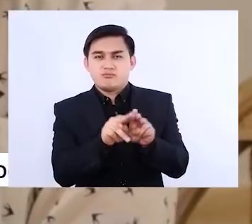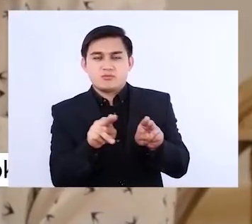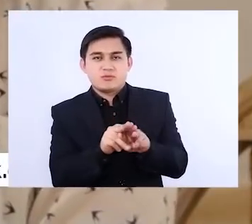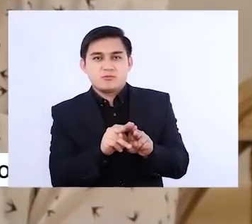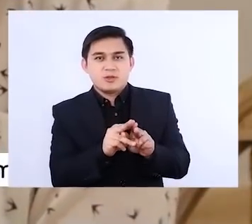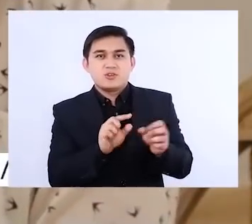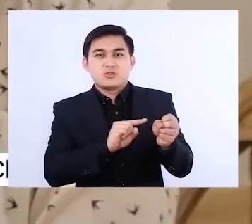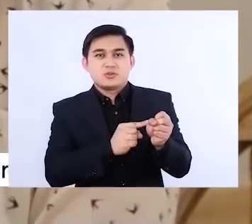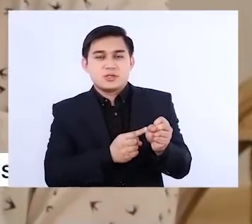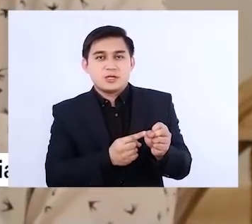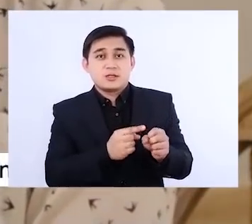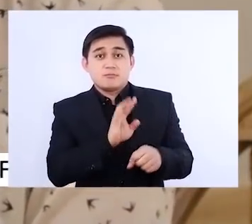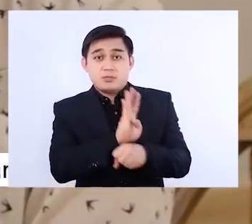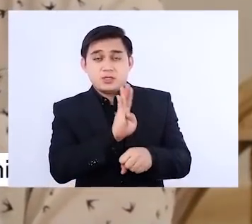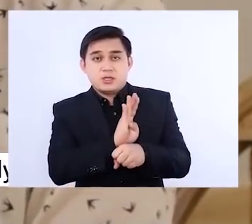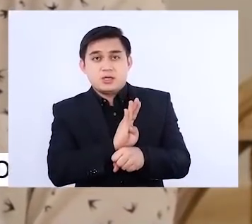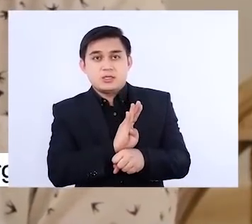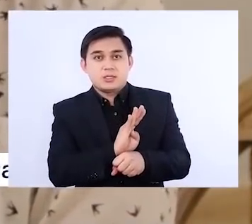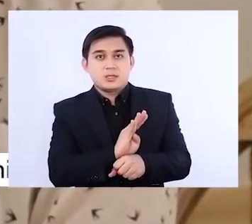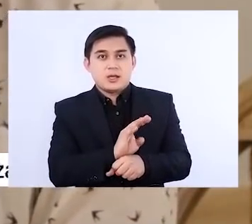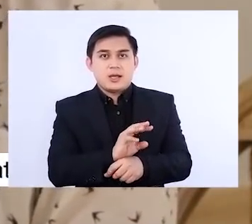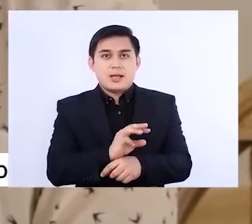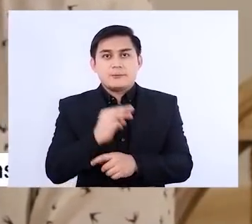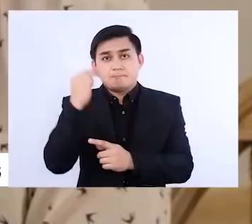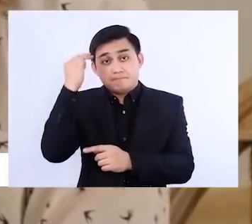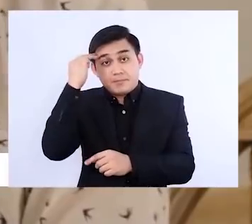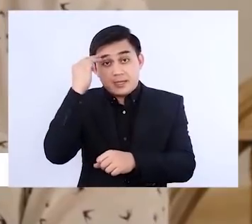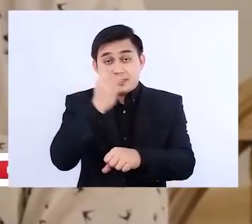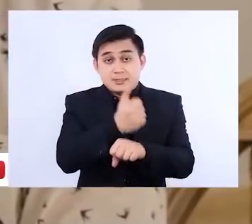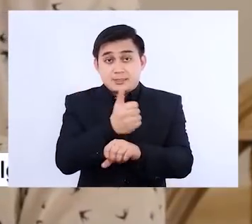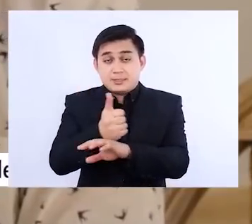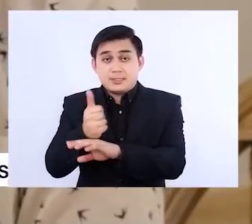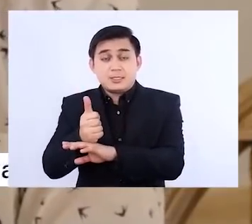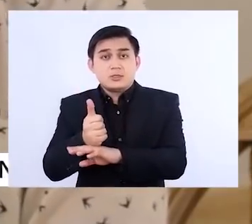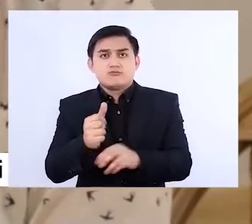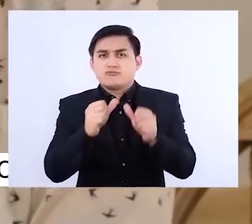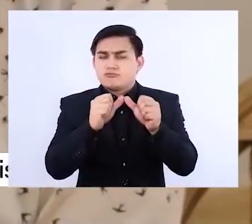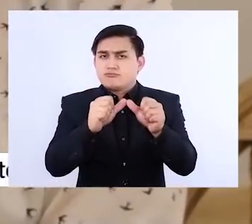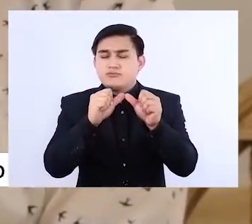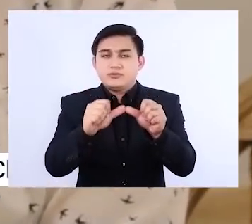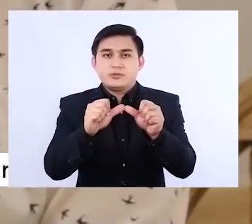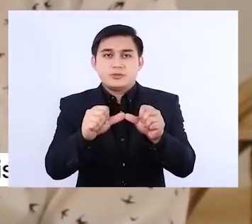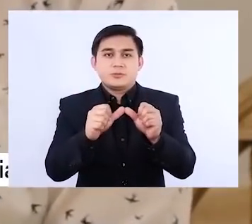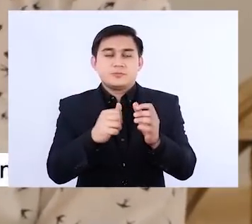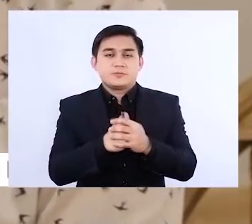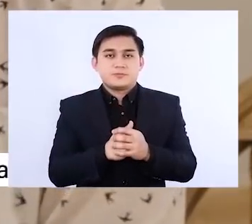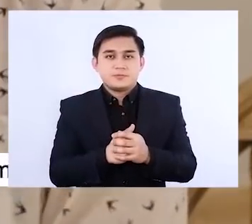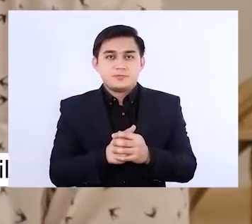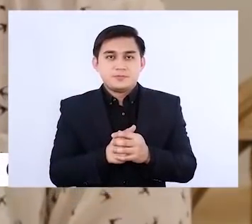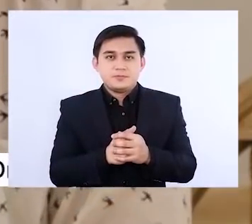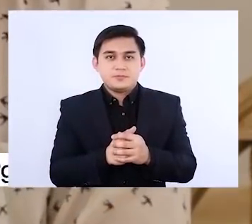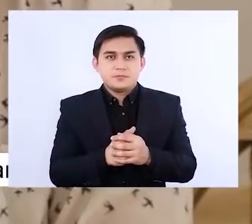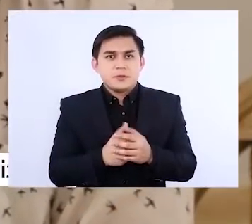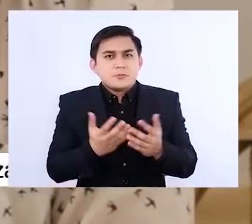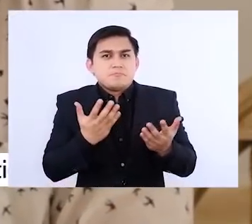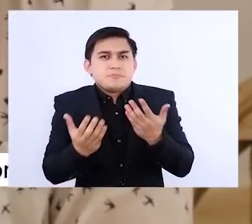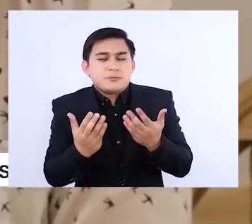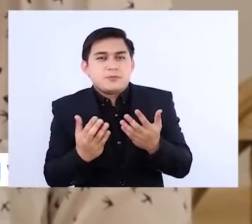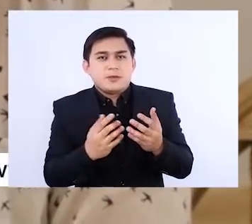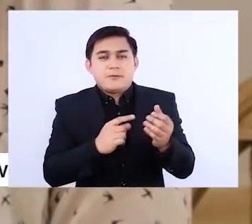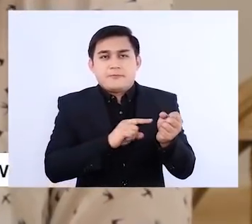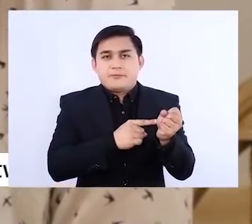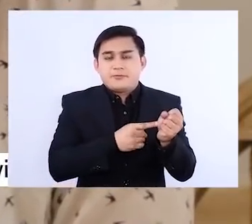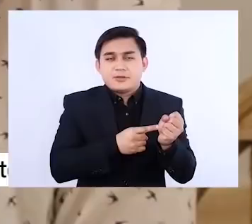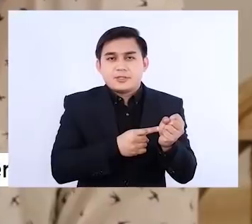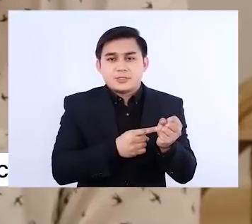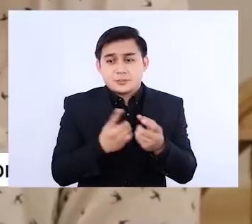negosyo. So, ang mindset doon, kapag sinimulan mo, kailangan ituloy-tuloy mo. Maaaring sa una mong ginawa,